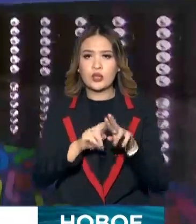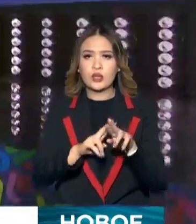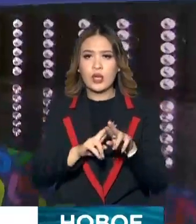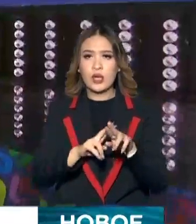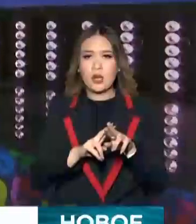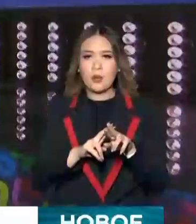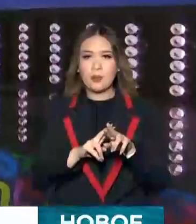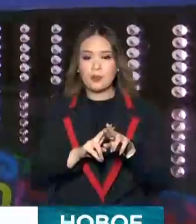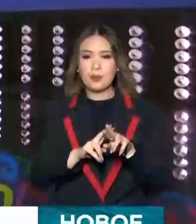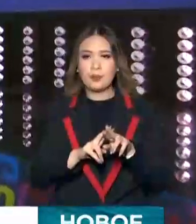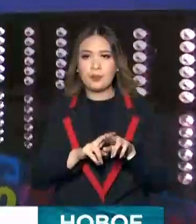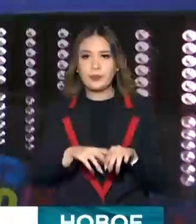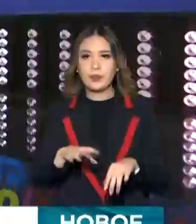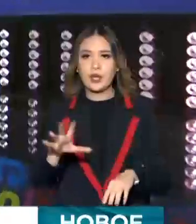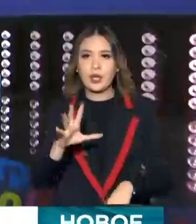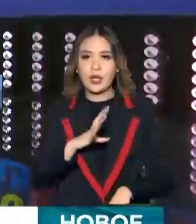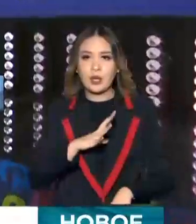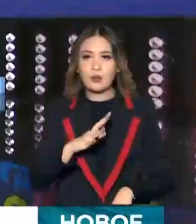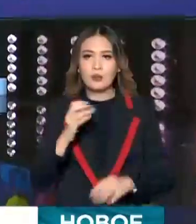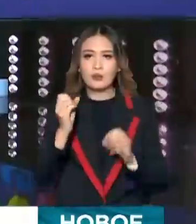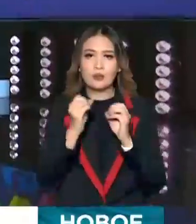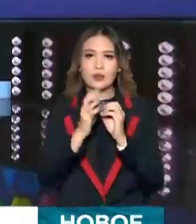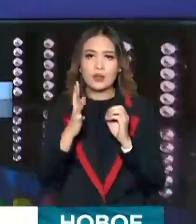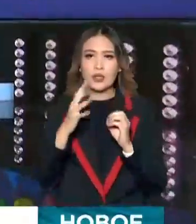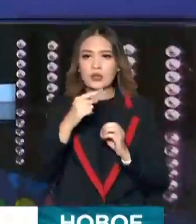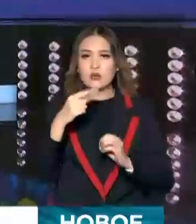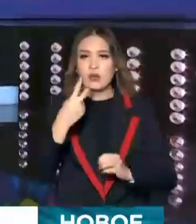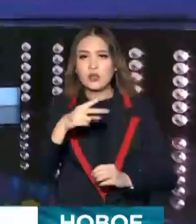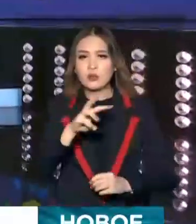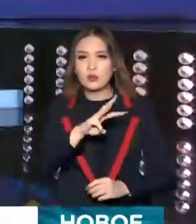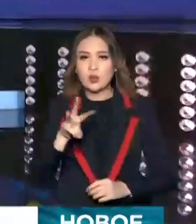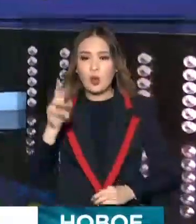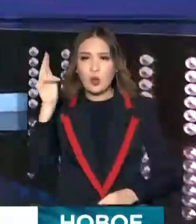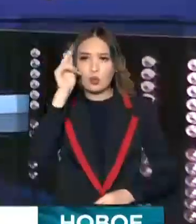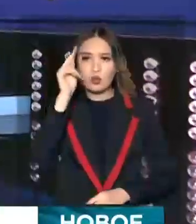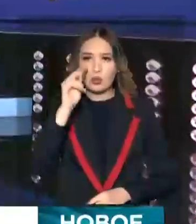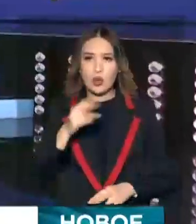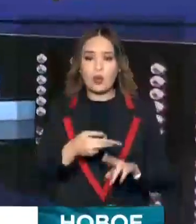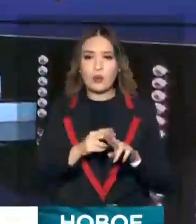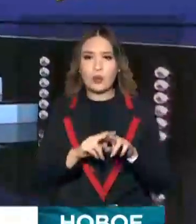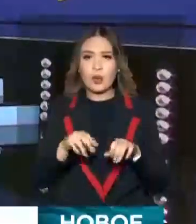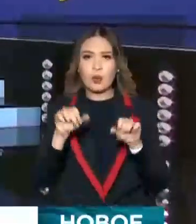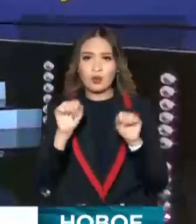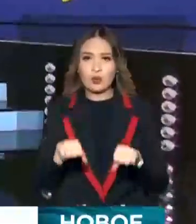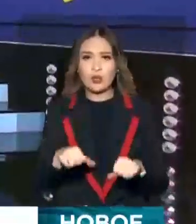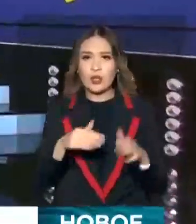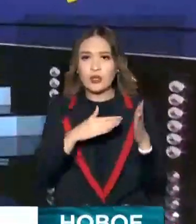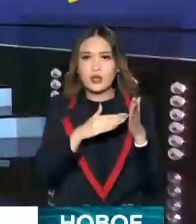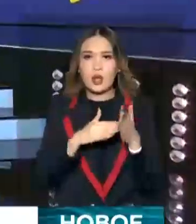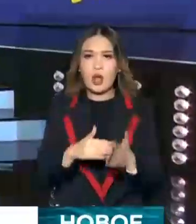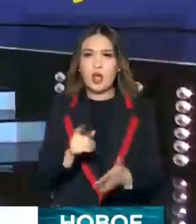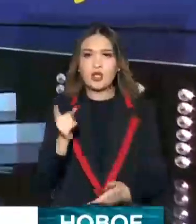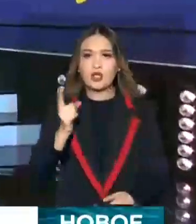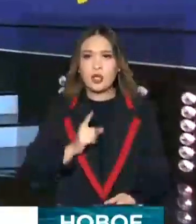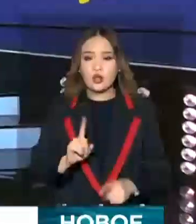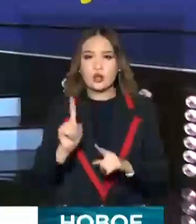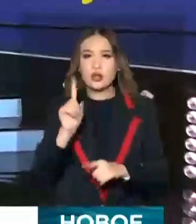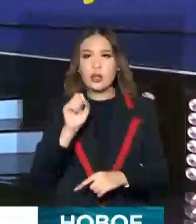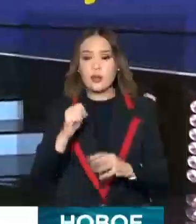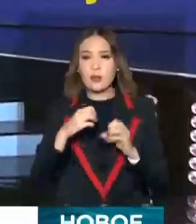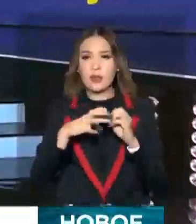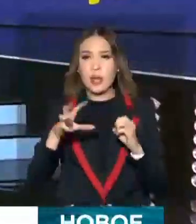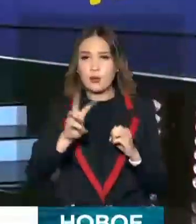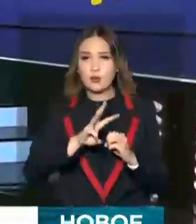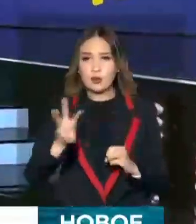сами подумайте, вот, например, 15-20-минутные уроки. Разве можно ставить цели, ожидаемые результаты, чтобы за 15 минут